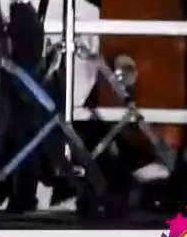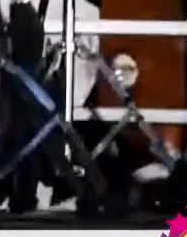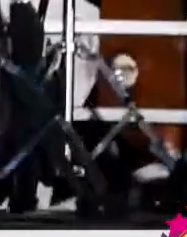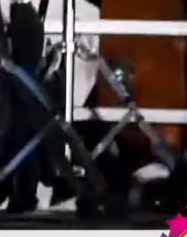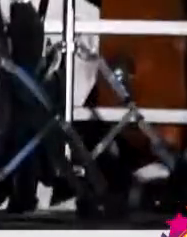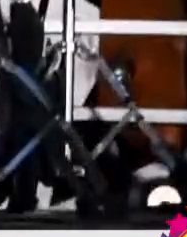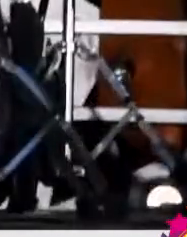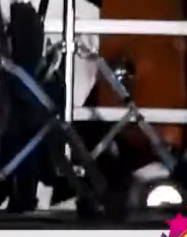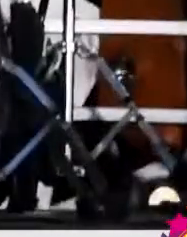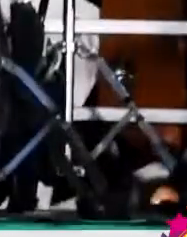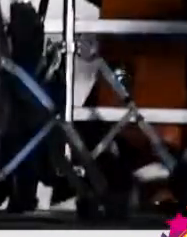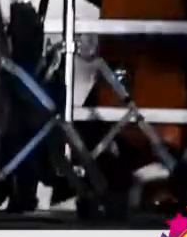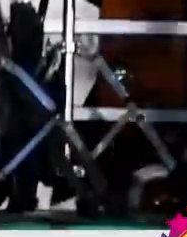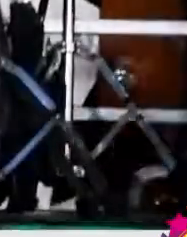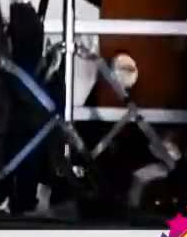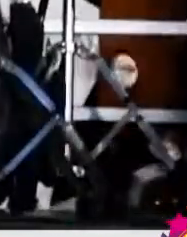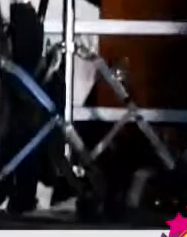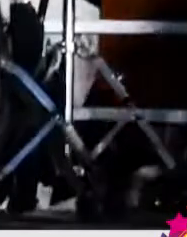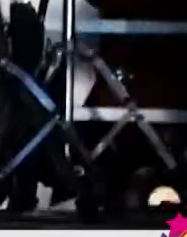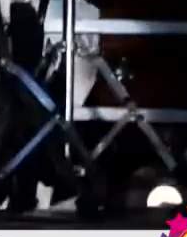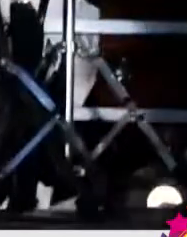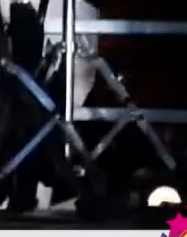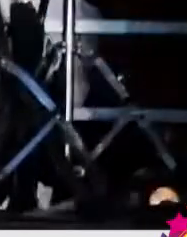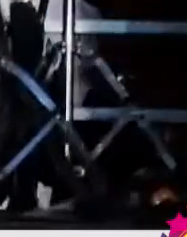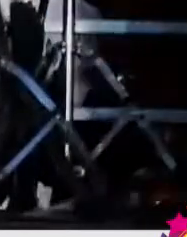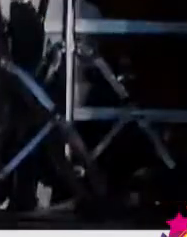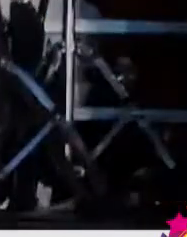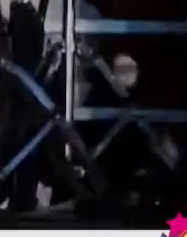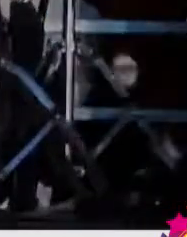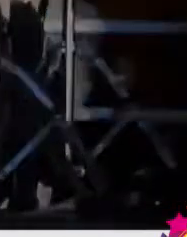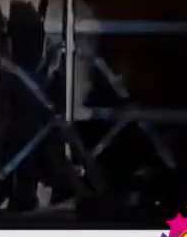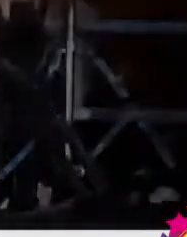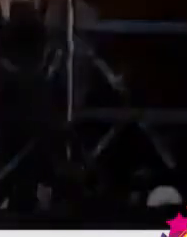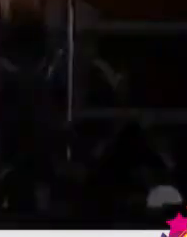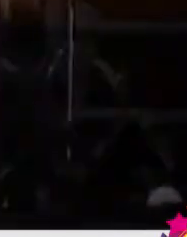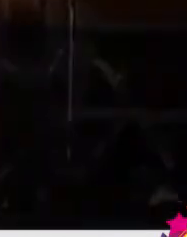너도 걸려 나도 걸려 모두 다 걸렸네.